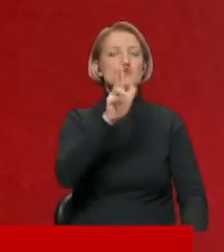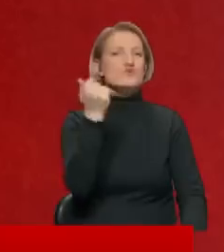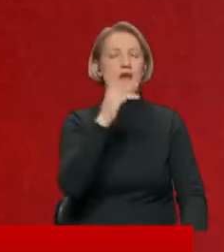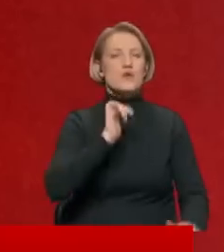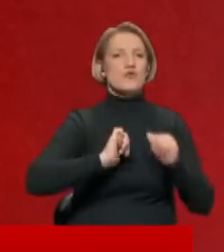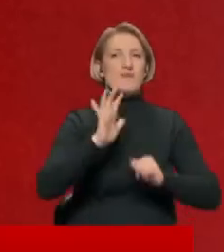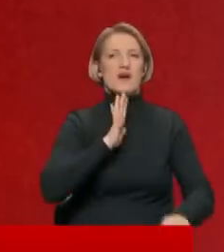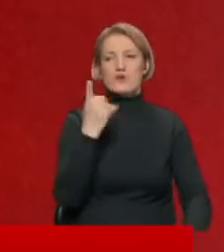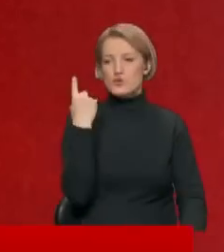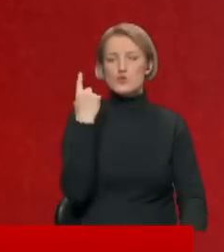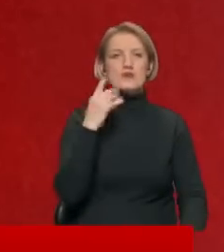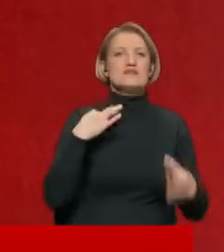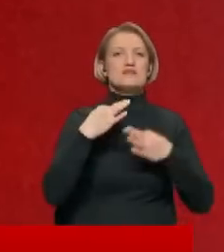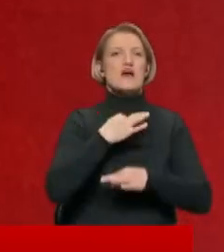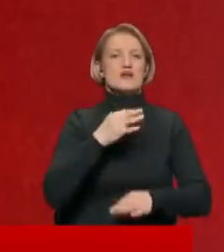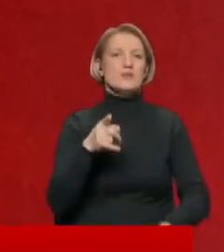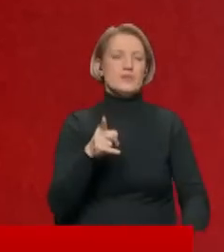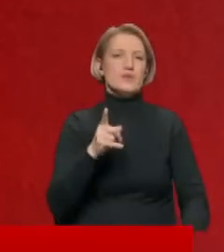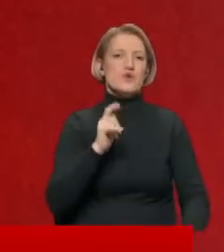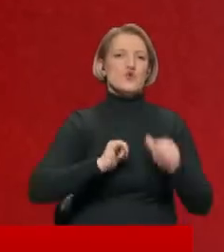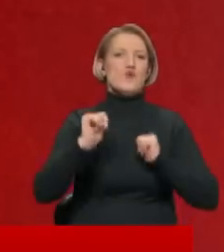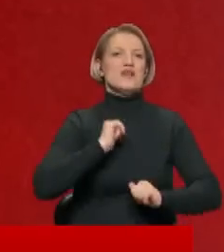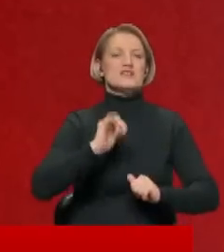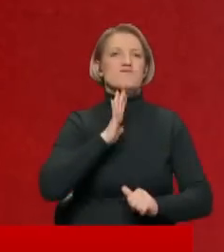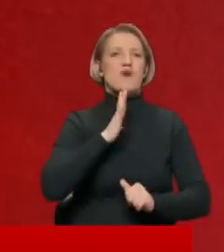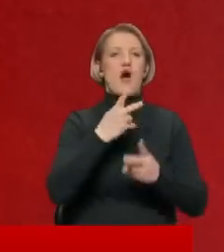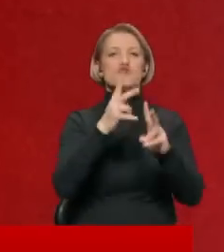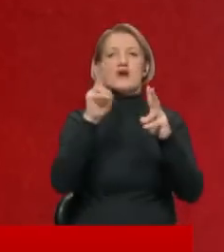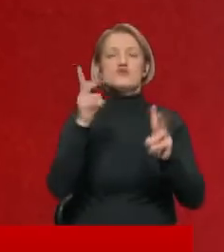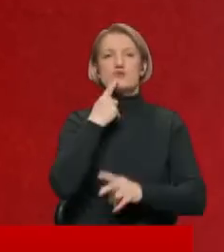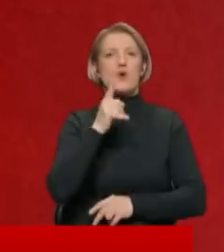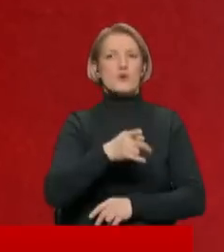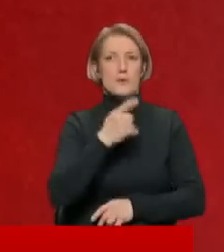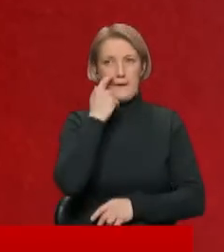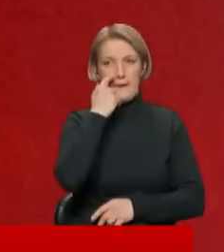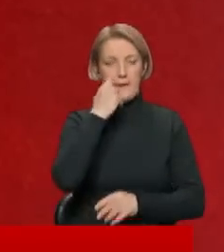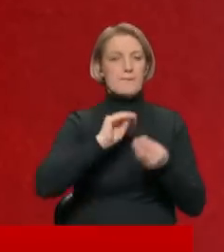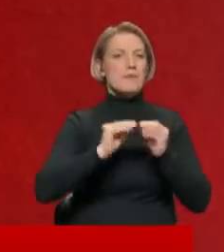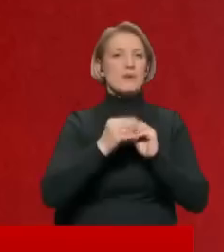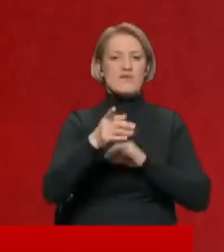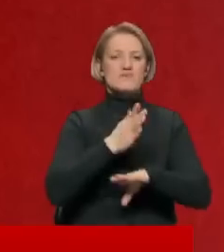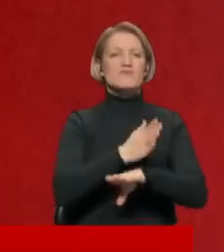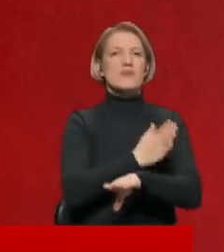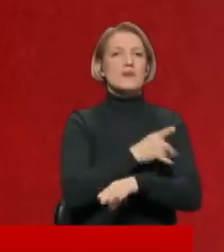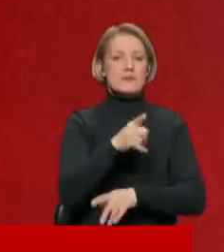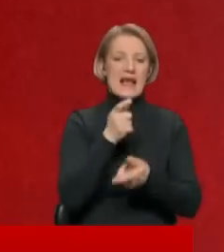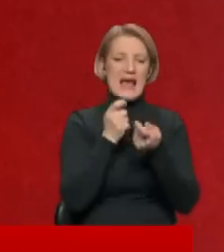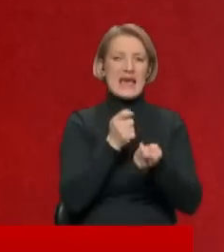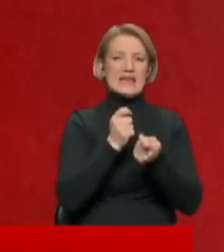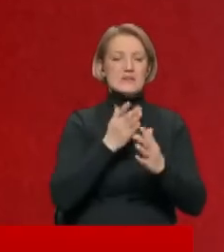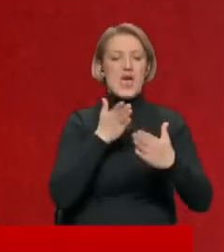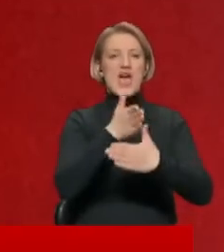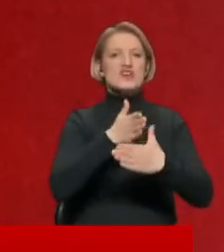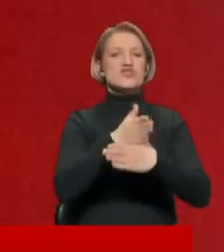dün Sayın Erdoğan açıklama yapıyor her vilayete üniversite açtık diye mesela vatandaşımızın eğitimi